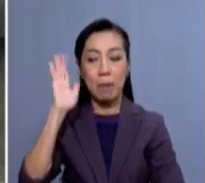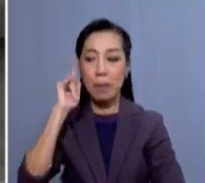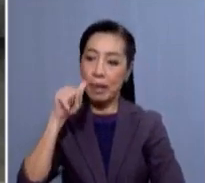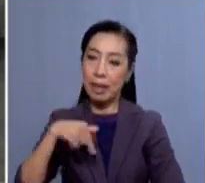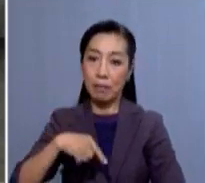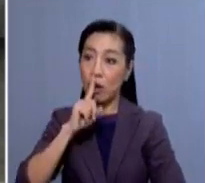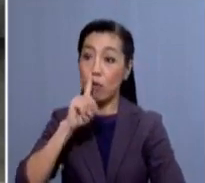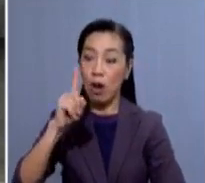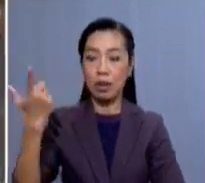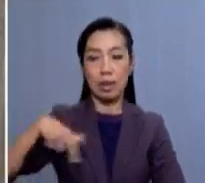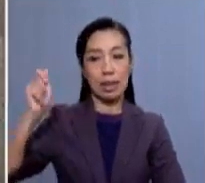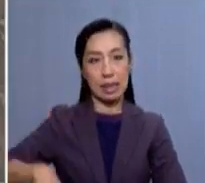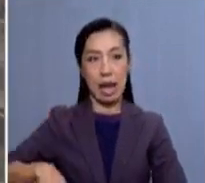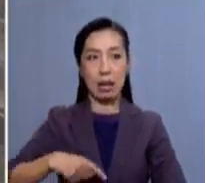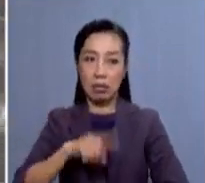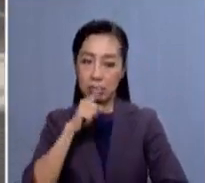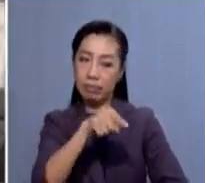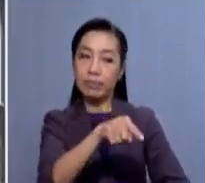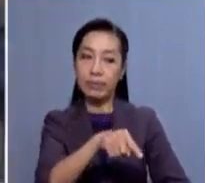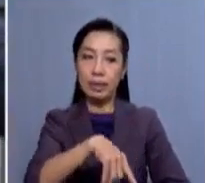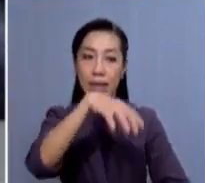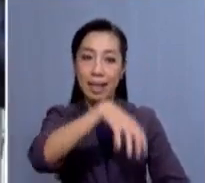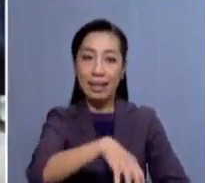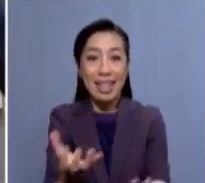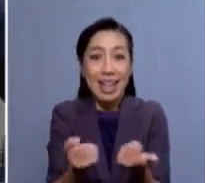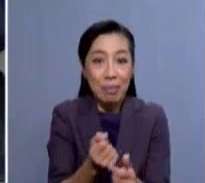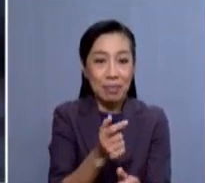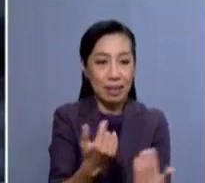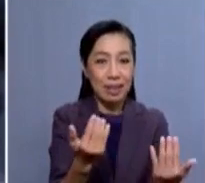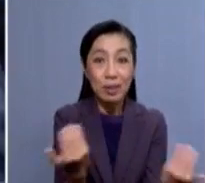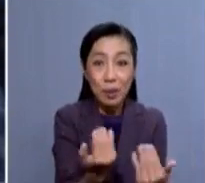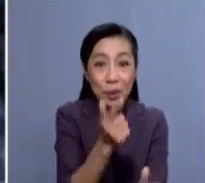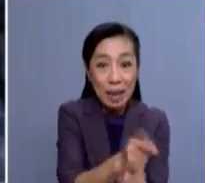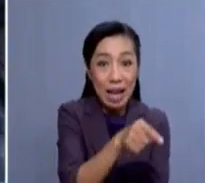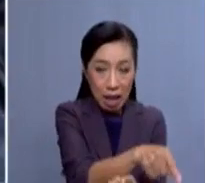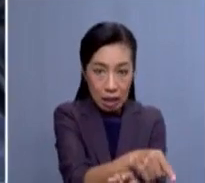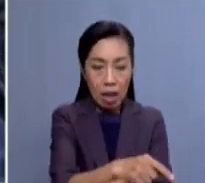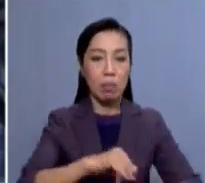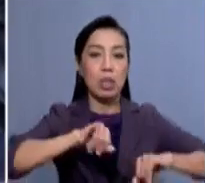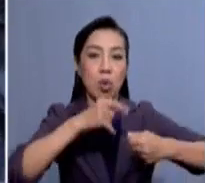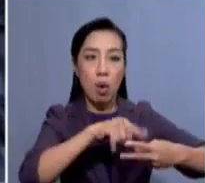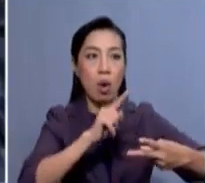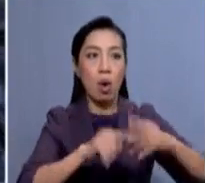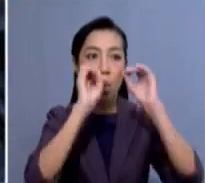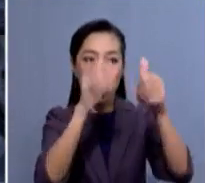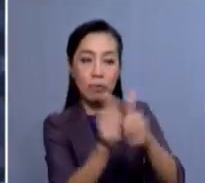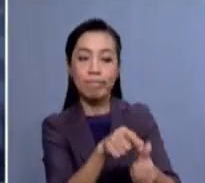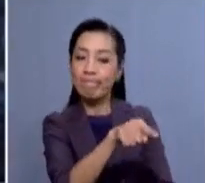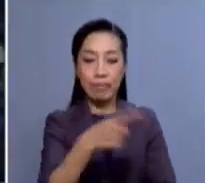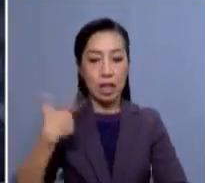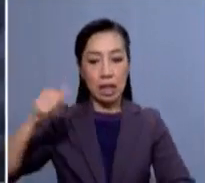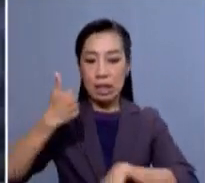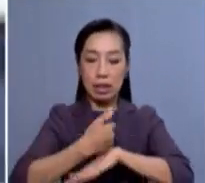อหรือว่าคุณกมลวรรณจีนจโปะนะคะซึ่งเป็นเจ้าของเนสเซอรี่เถื่อนแล้วก็นางอัมพรดาวเรรัมเป็นครูพี่เลี้ยงคนละ3ปีค่ะแ